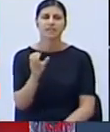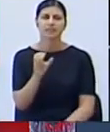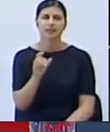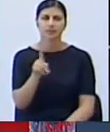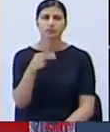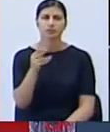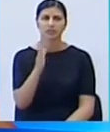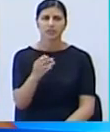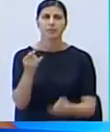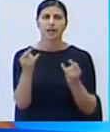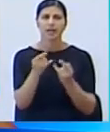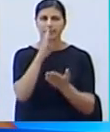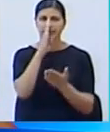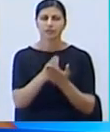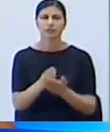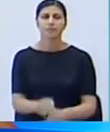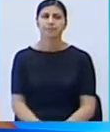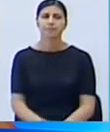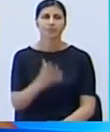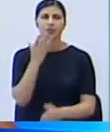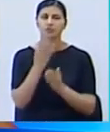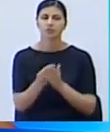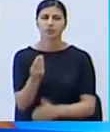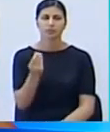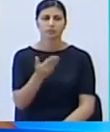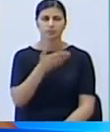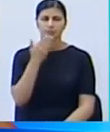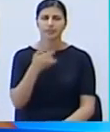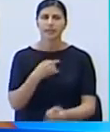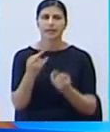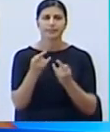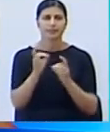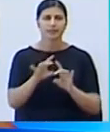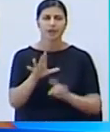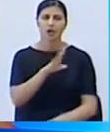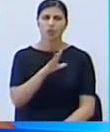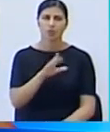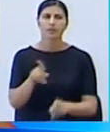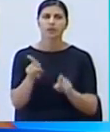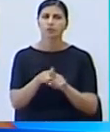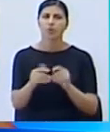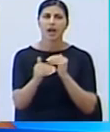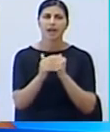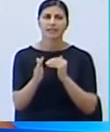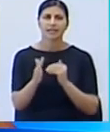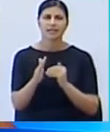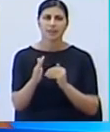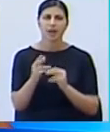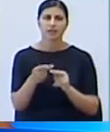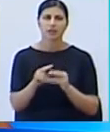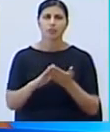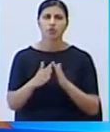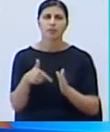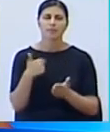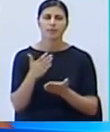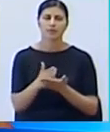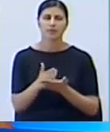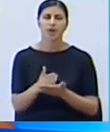ეს ჩვენ არ გვაქვს ფინანსები მიუხედავად ჩვენ არ გვაქვს ეთერი მიუხედავად იმისა რომ არათანაბარი სასტარტო პირობები გვაქვს ყველასთან